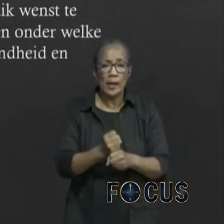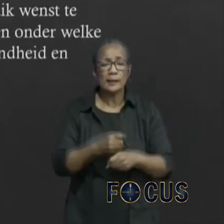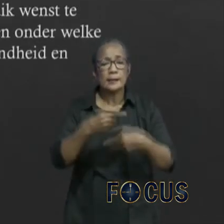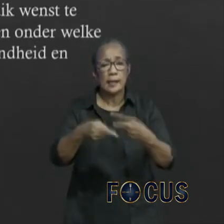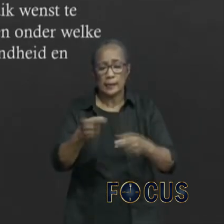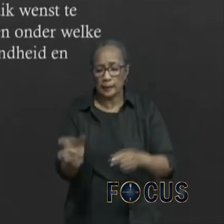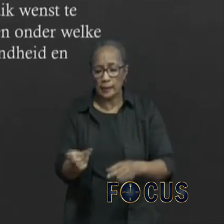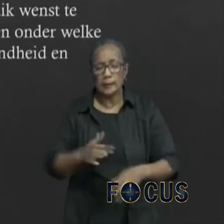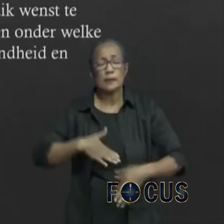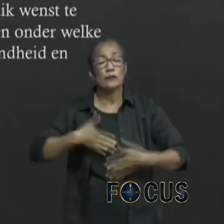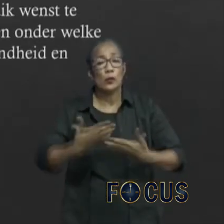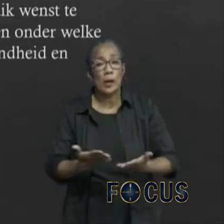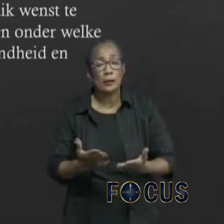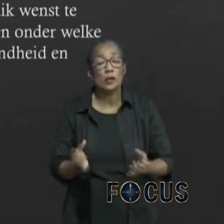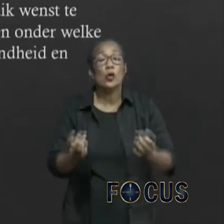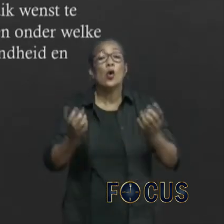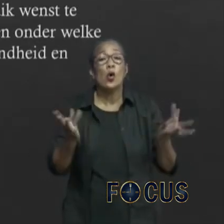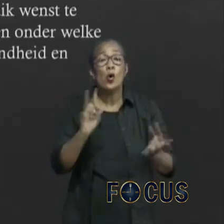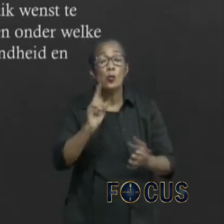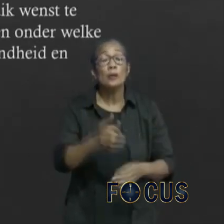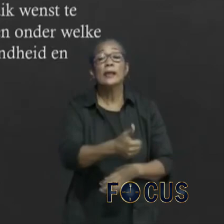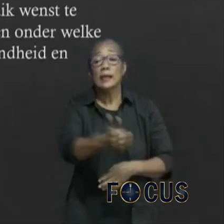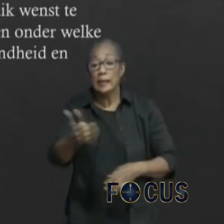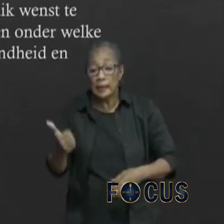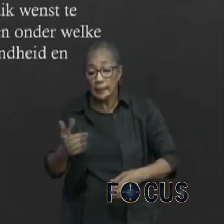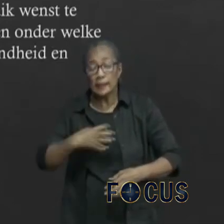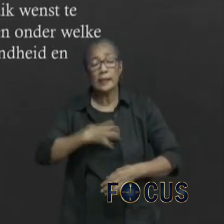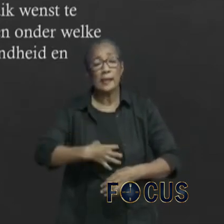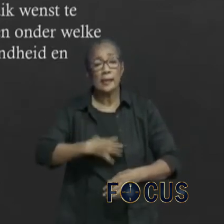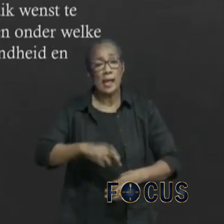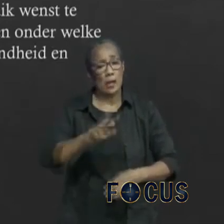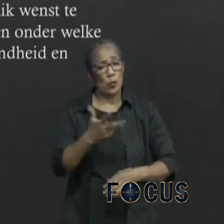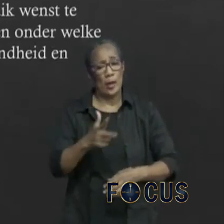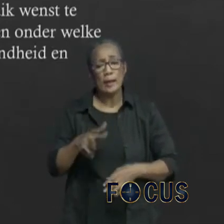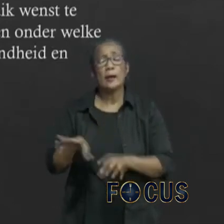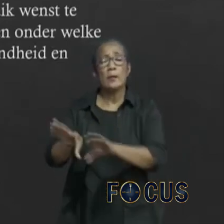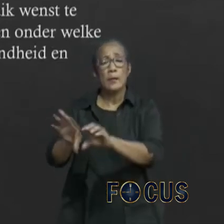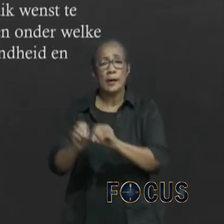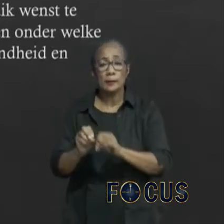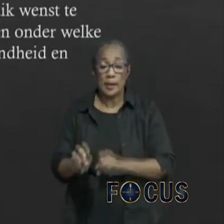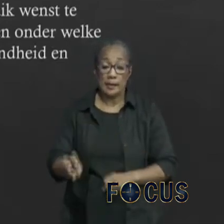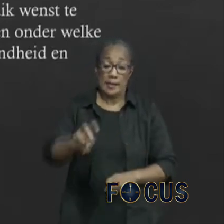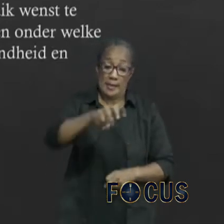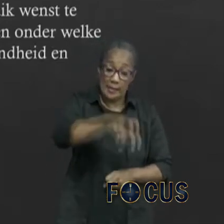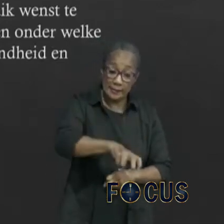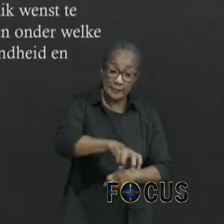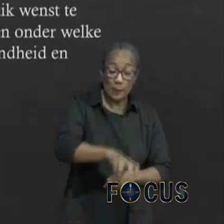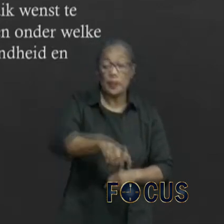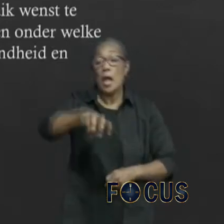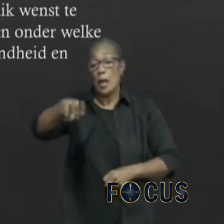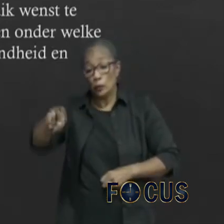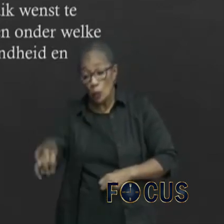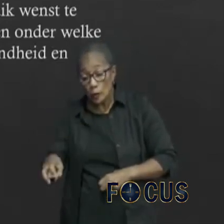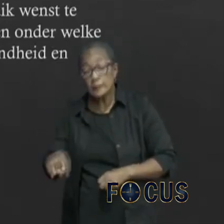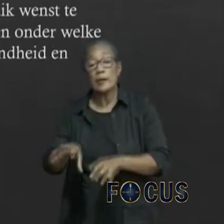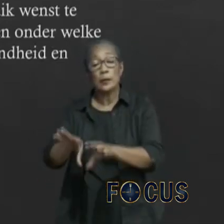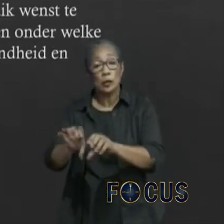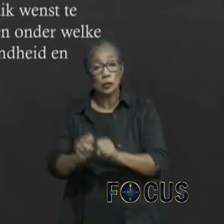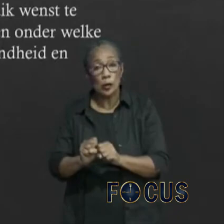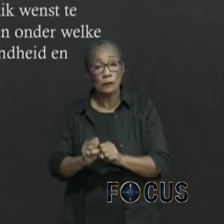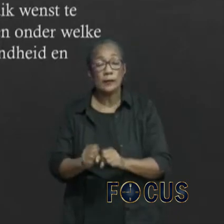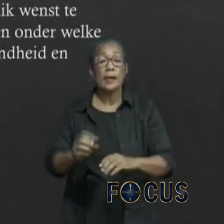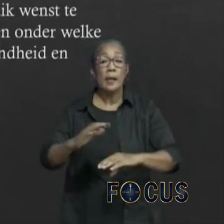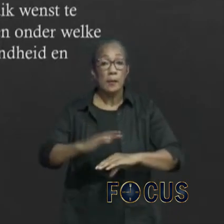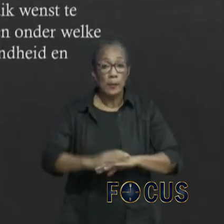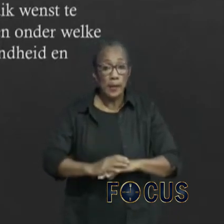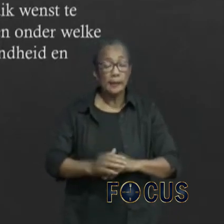verwachten? Hoe moet iedereen zich gedragen en welke maatregelen worden bij de instap- en uitstaplocaties getroffen? Met het